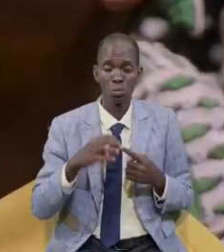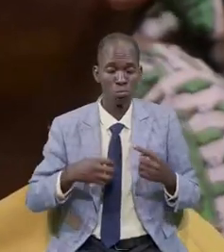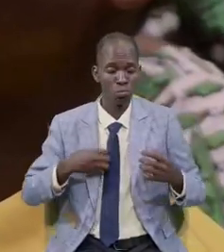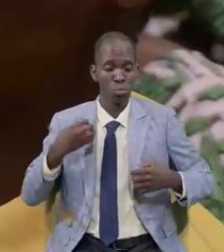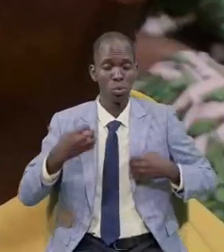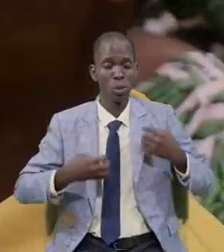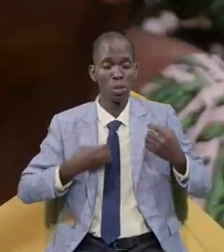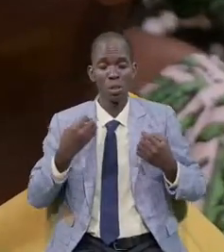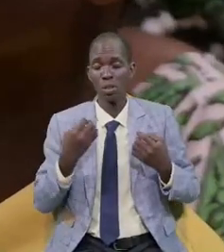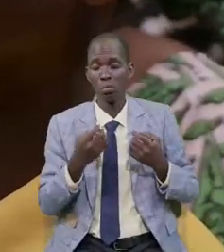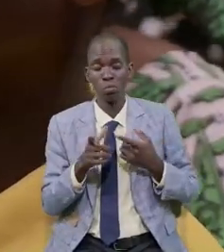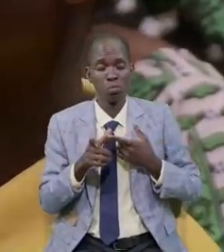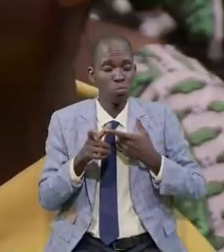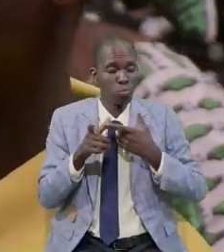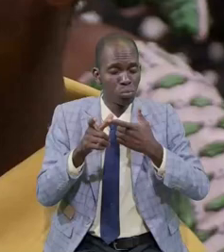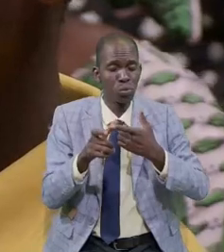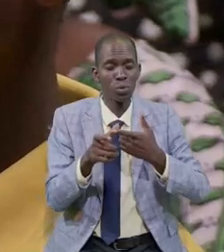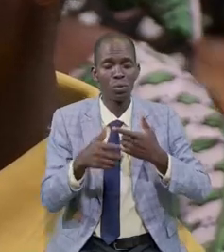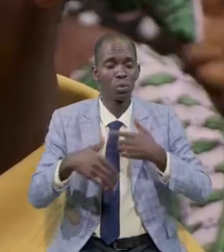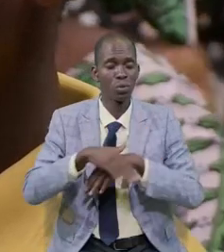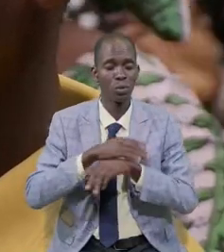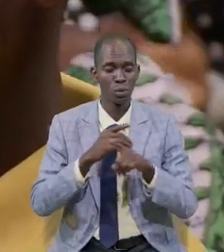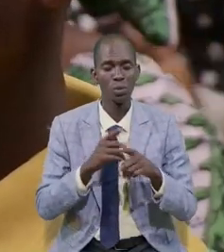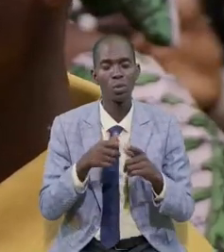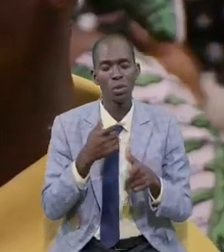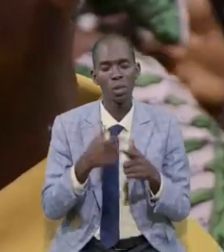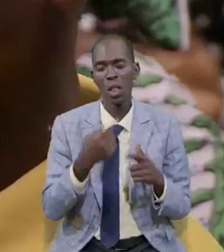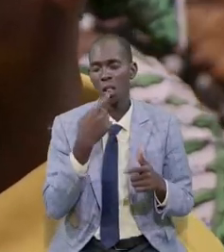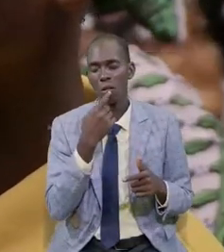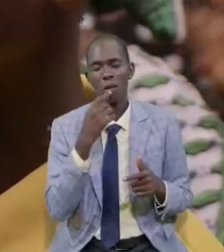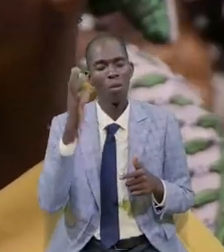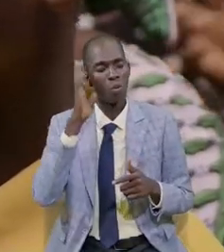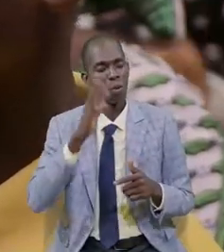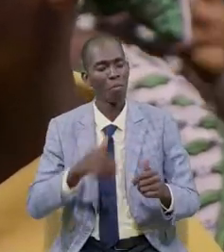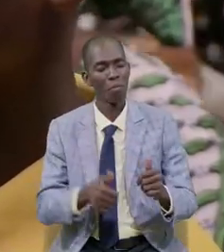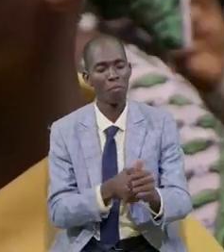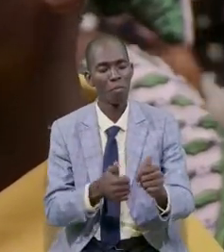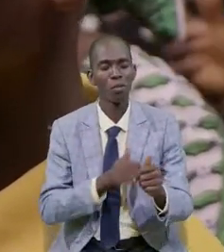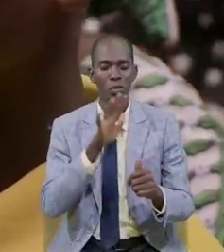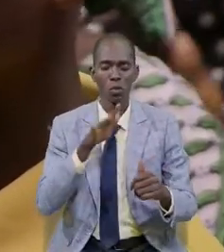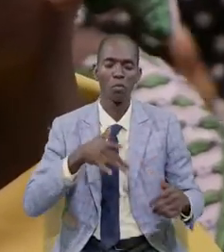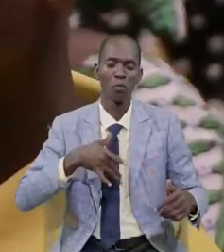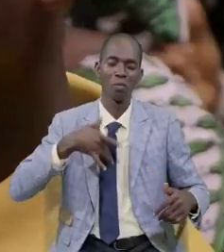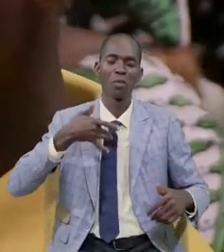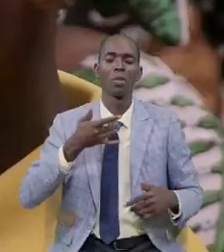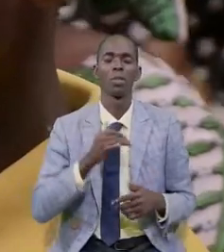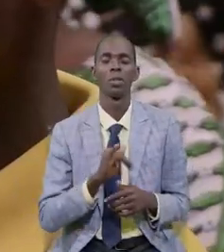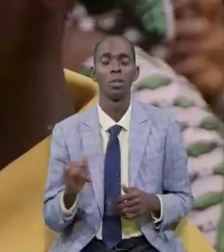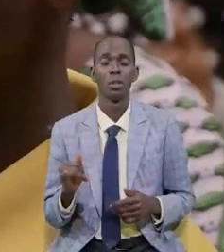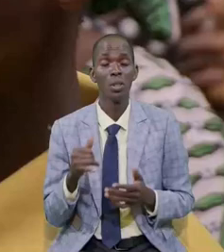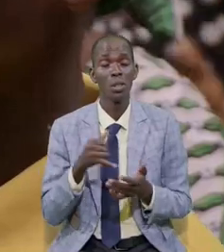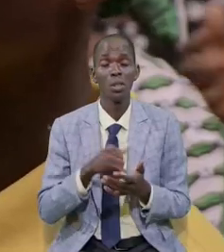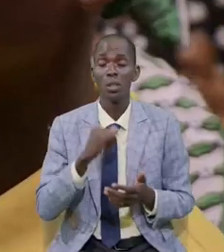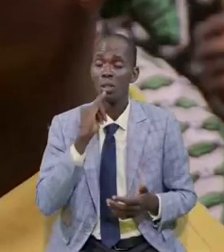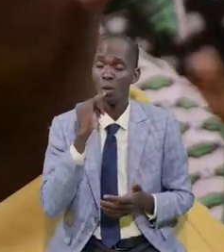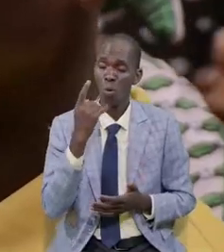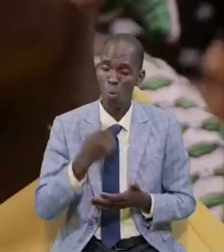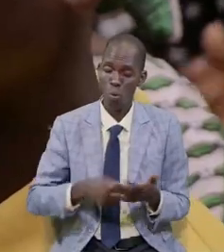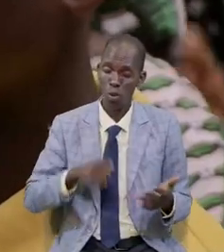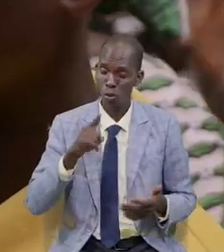Lorsque votre émotion s'épuise, ou votre émotion s'enfuit, votre langue